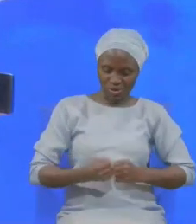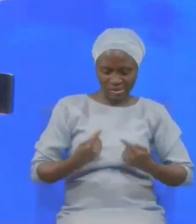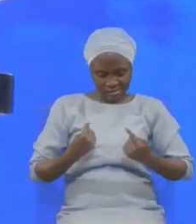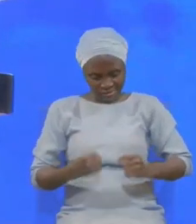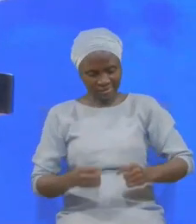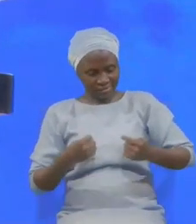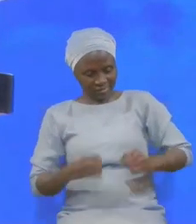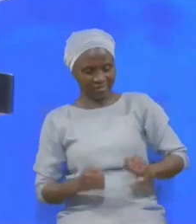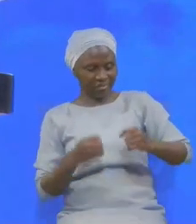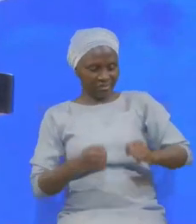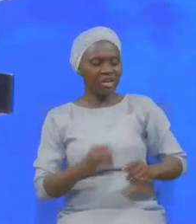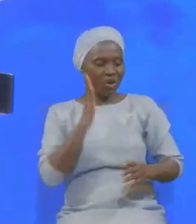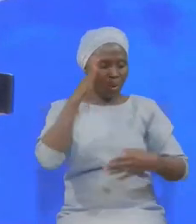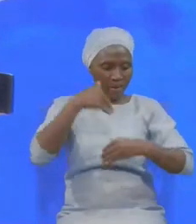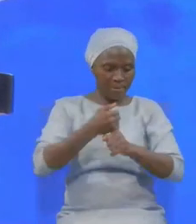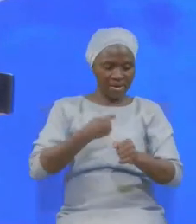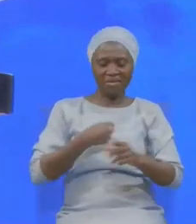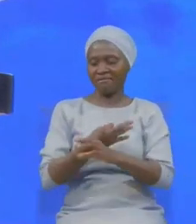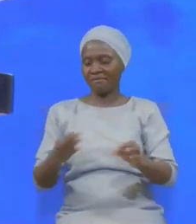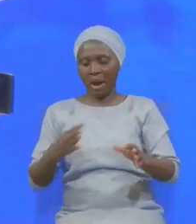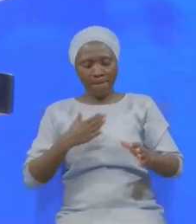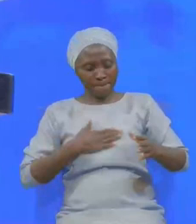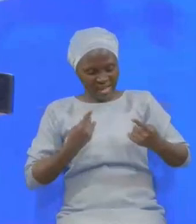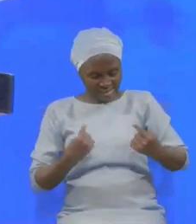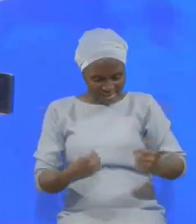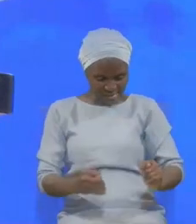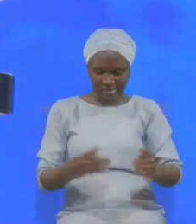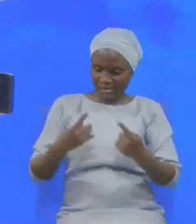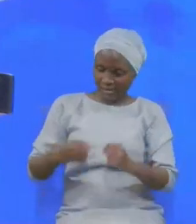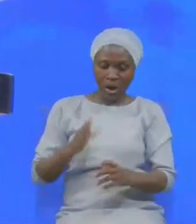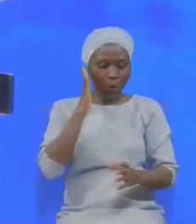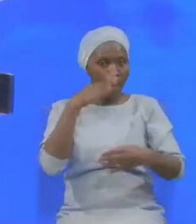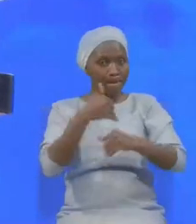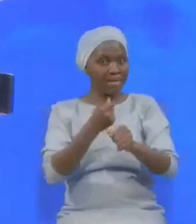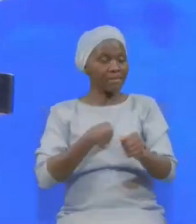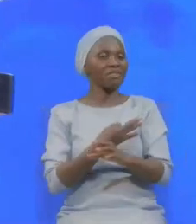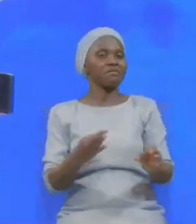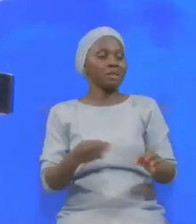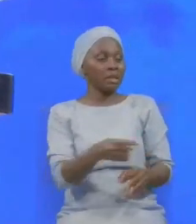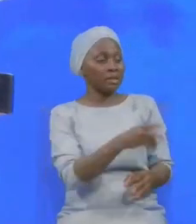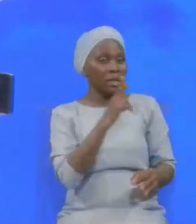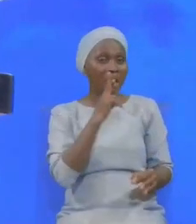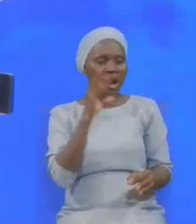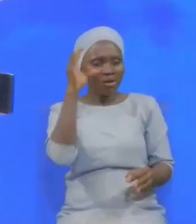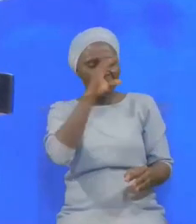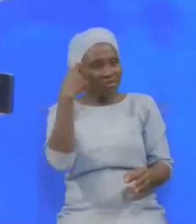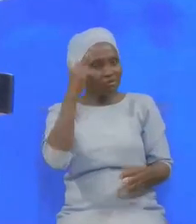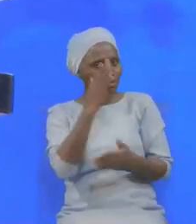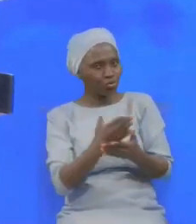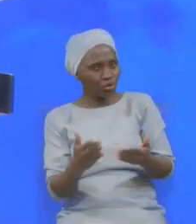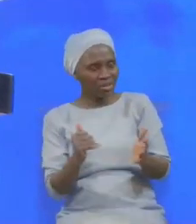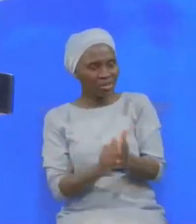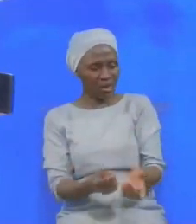vont m'affranchir, que tout ce que j'essaie de faire va m'affranchir.